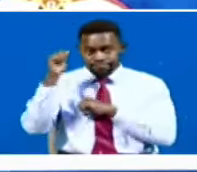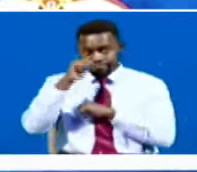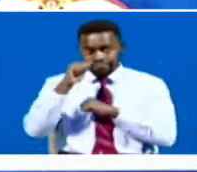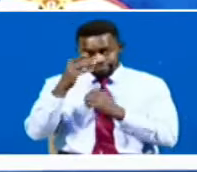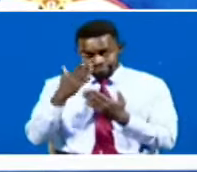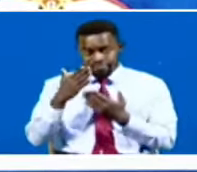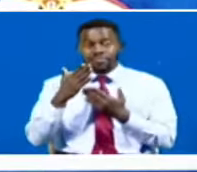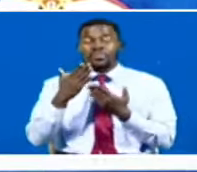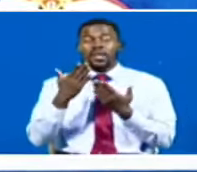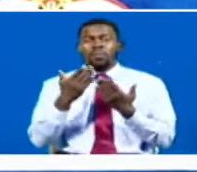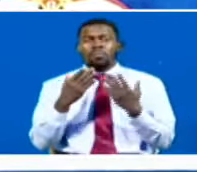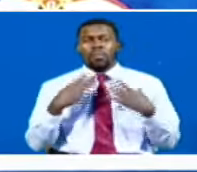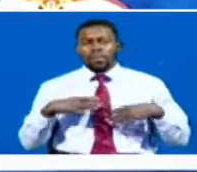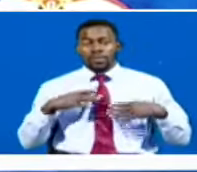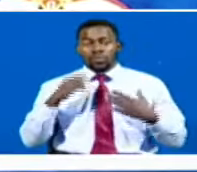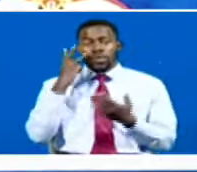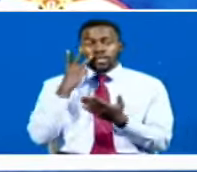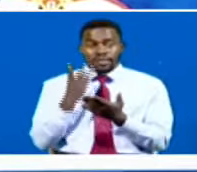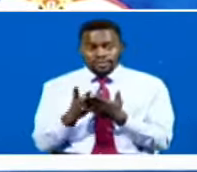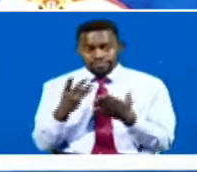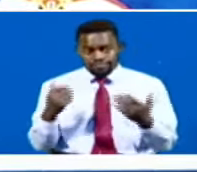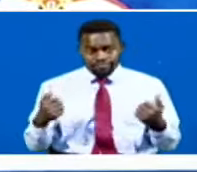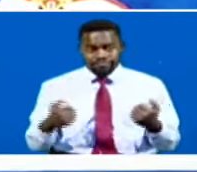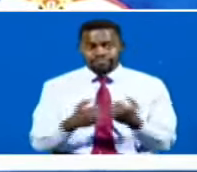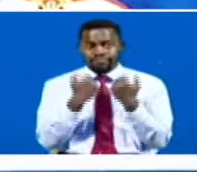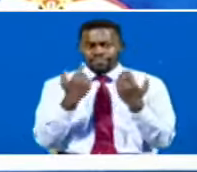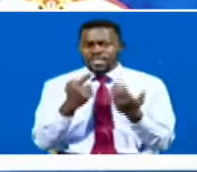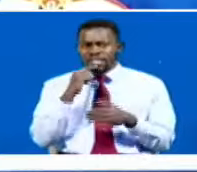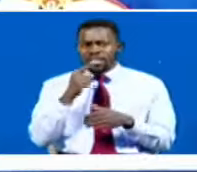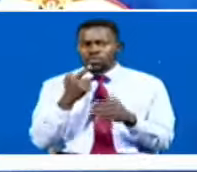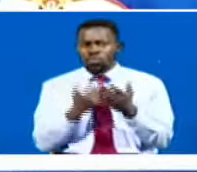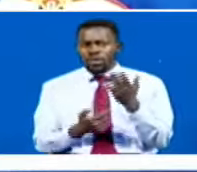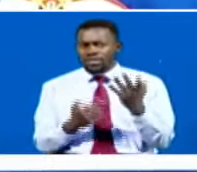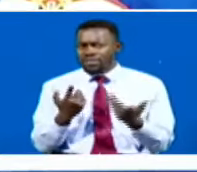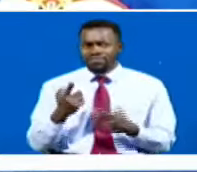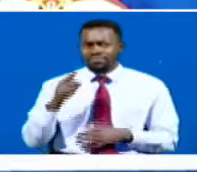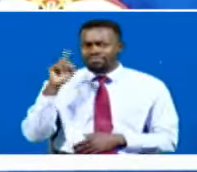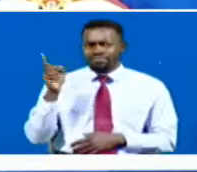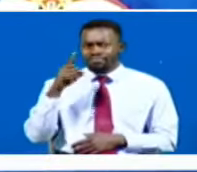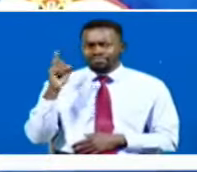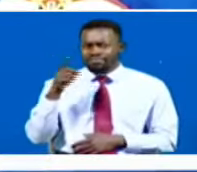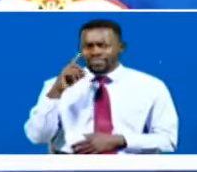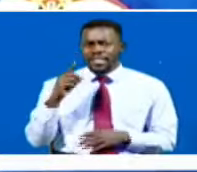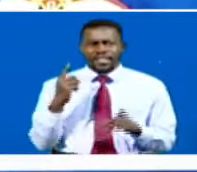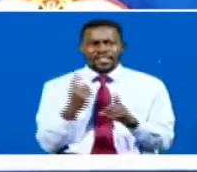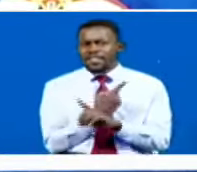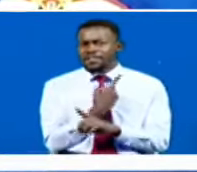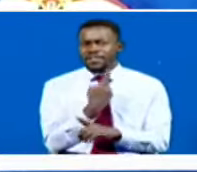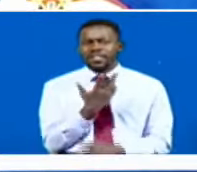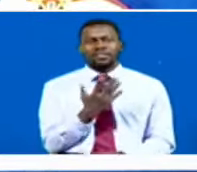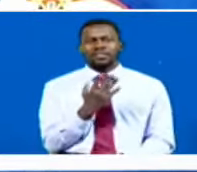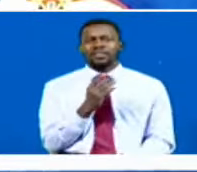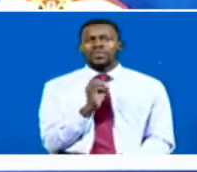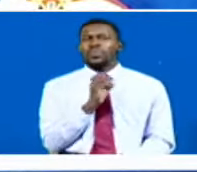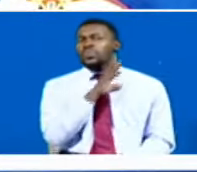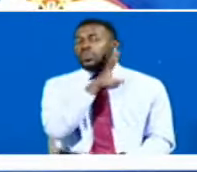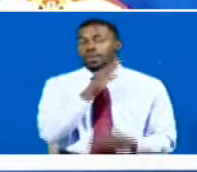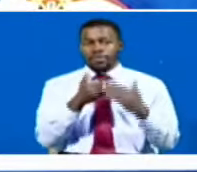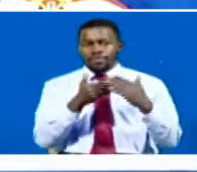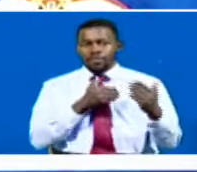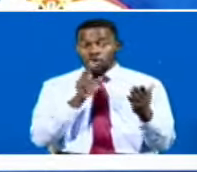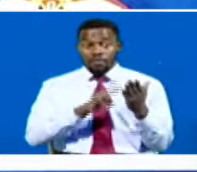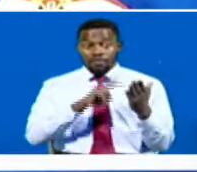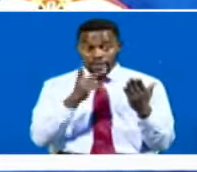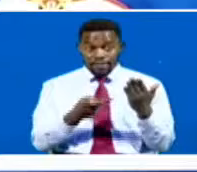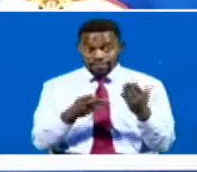walioshuhudia ajali hiyo wanasema kwamba ndege hiyo ilitoa sauti isiyokuwa ya kawaida kabla ya kuanguka katika kipande cha ardhi